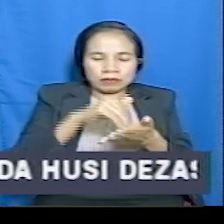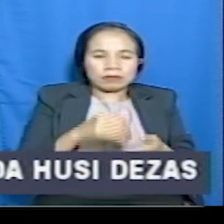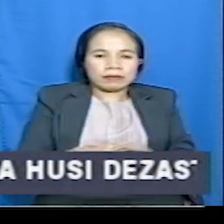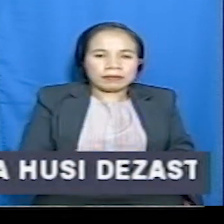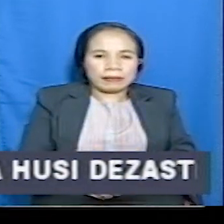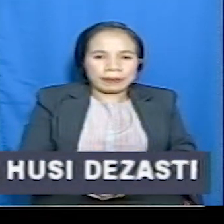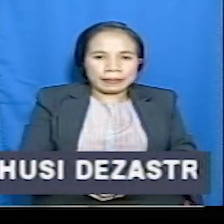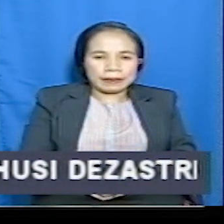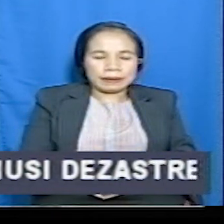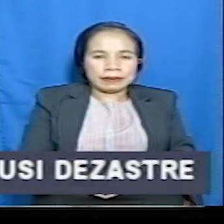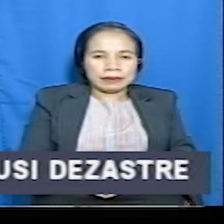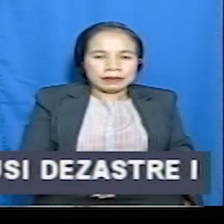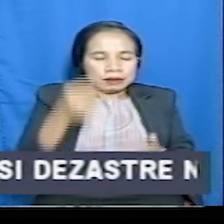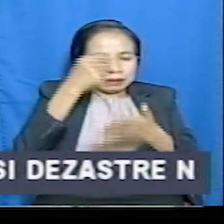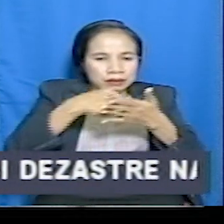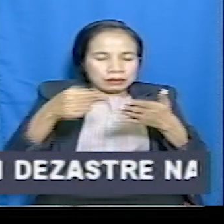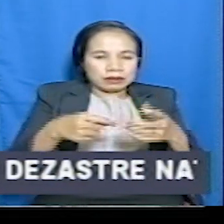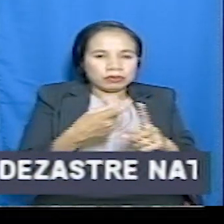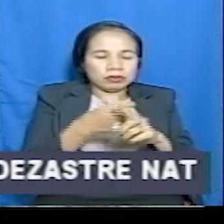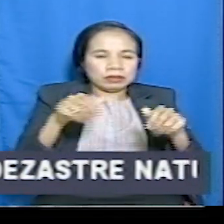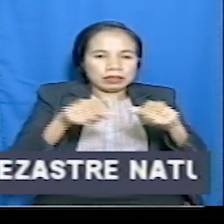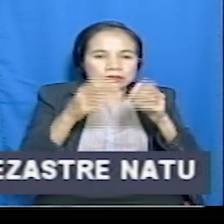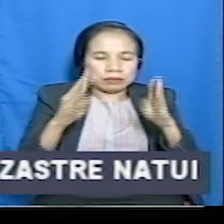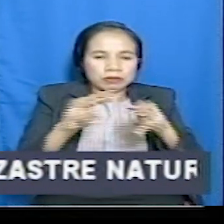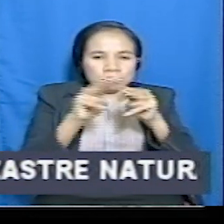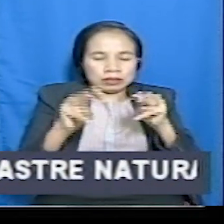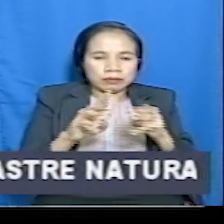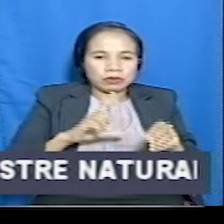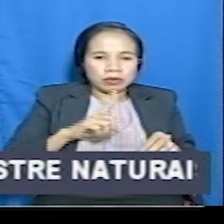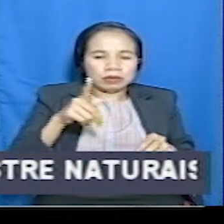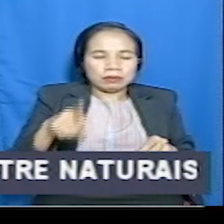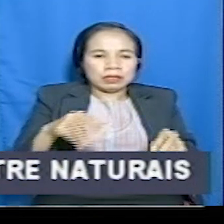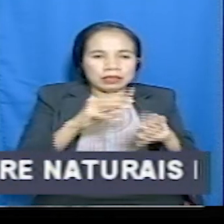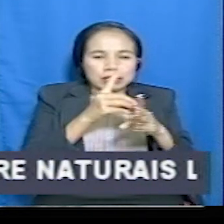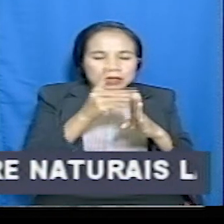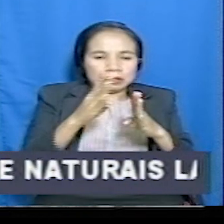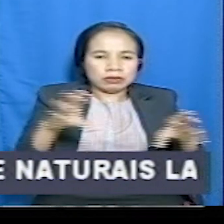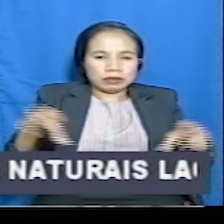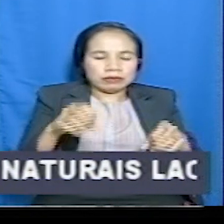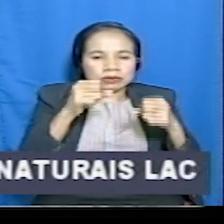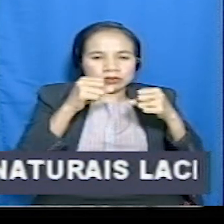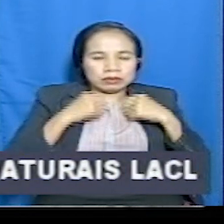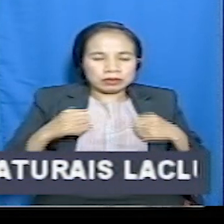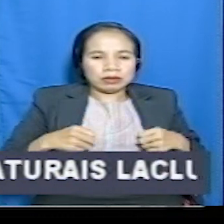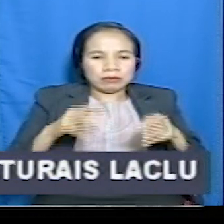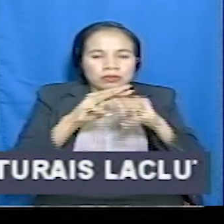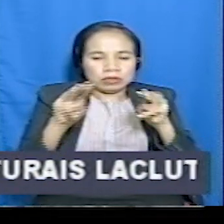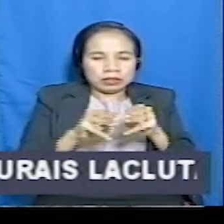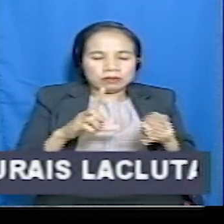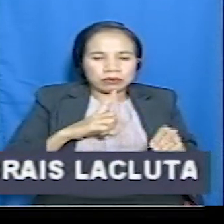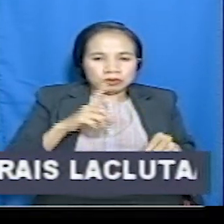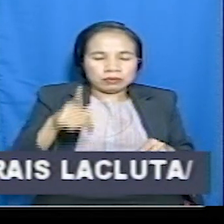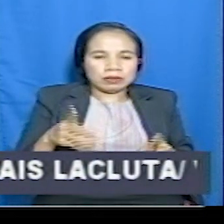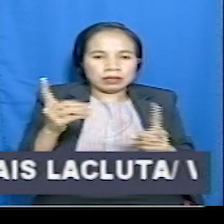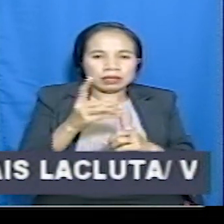iha sirkular ne asine direita husi administrador munisipi Lautem no diritur sirbu sau de munisipi Lautem sirkular ne hahu vigor iha